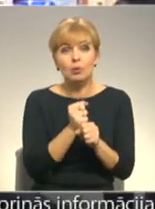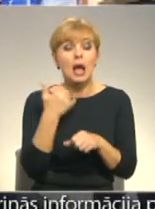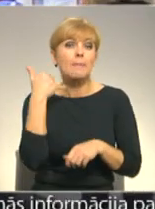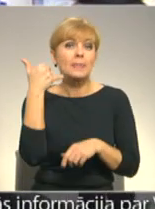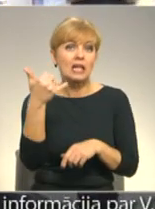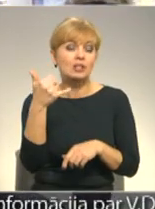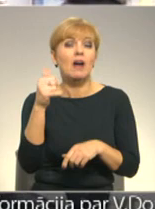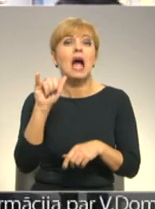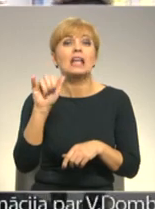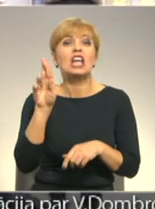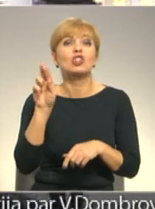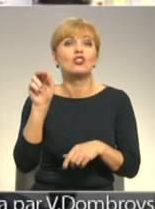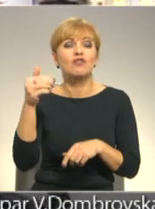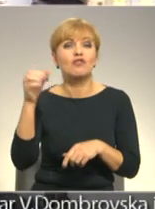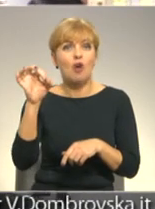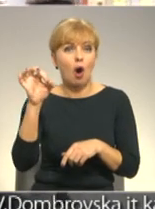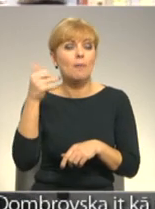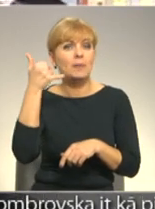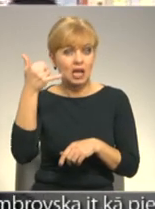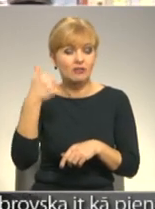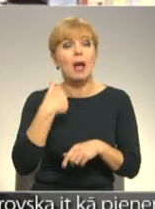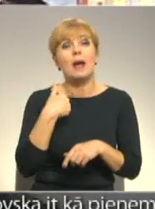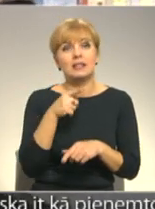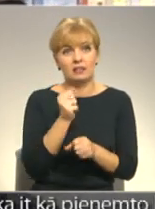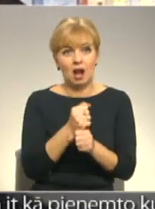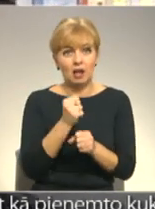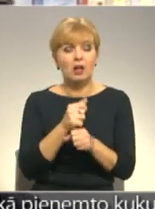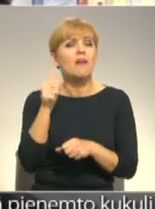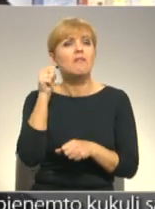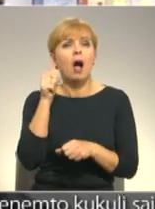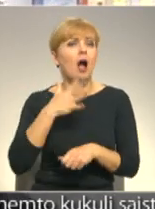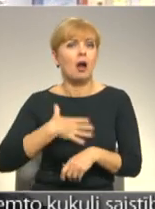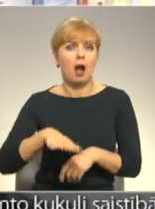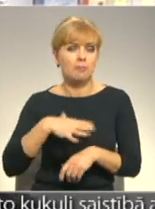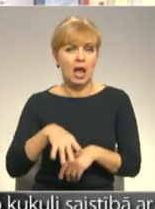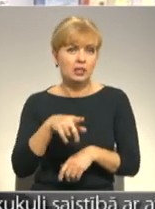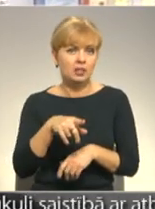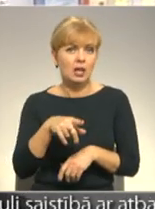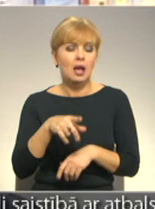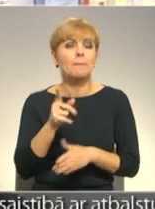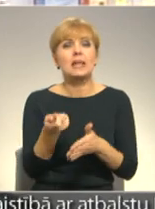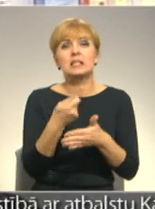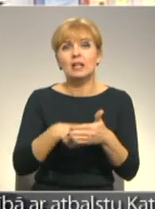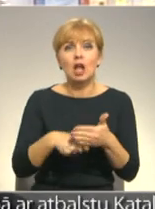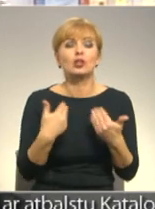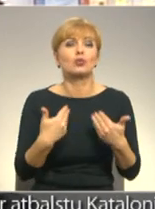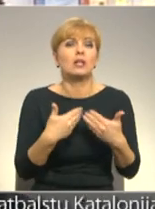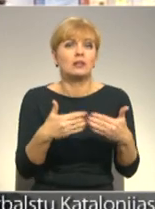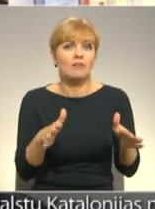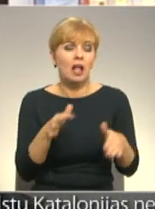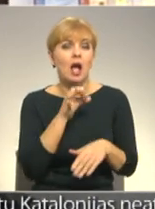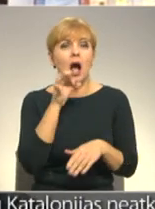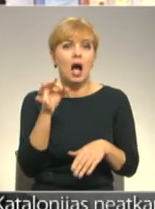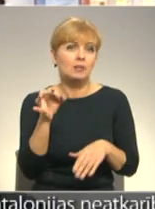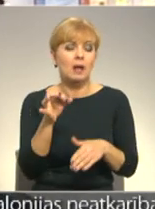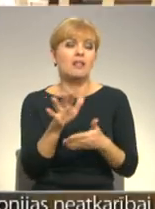uz infocentru, prasīju, vai strādājam? Jā, mēs strādājam un prasīju pa vakardienu, kāpēc vakar bija slēgts un šodien ir vaļā. Viņi atbildēja, ka